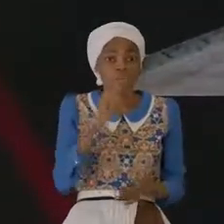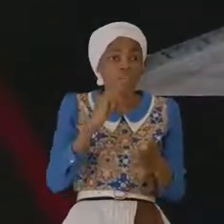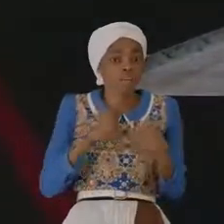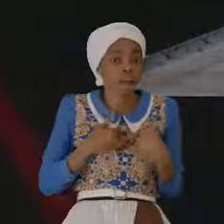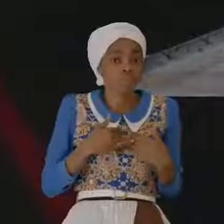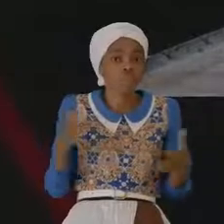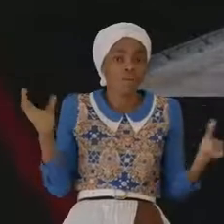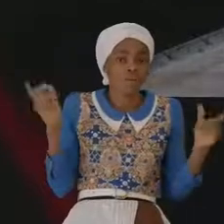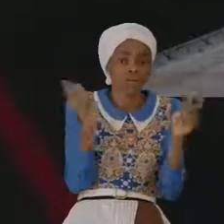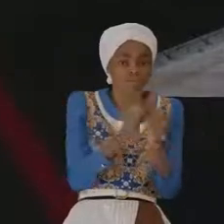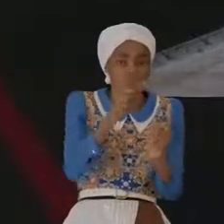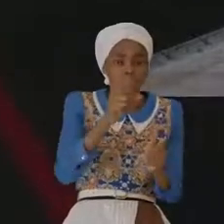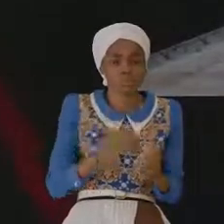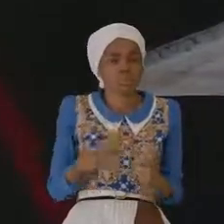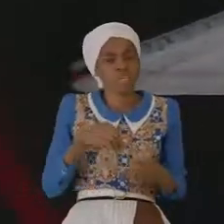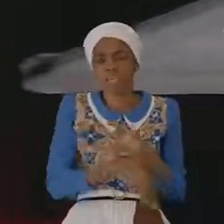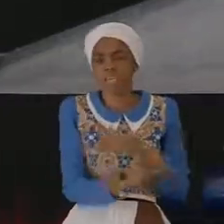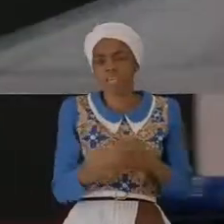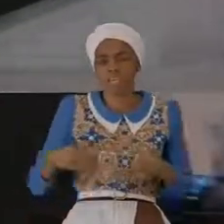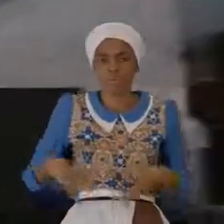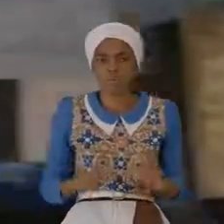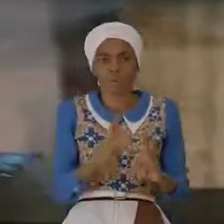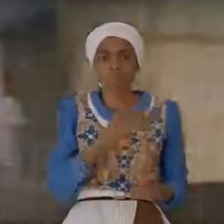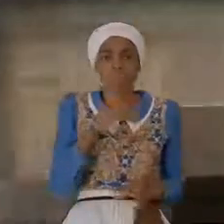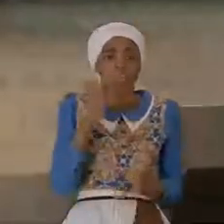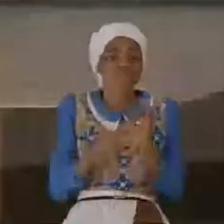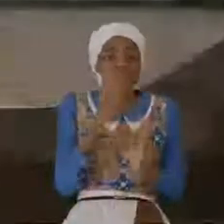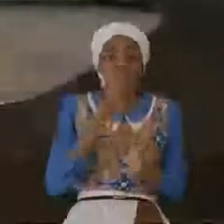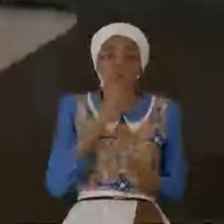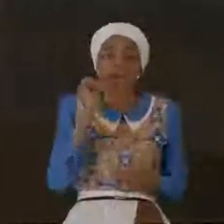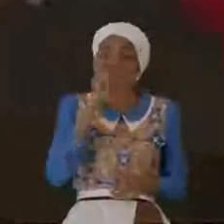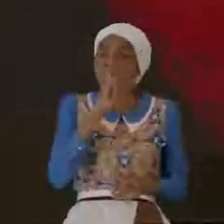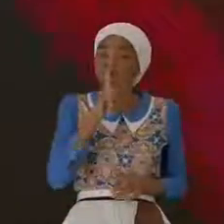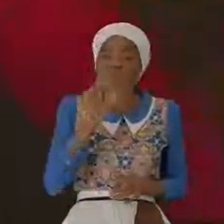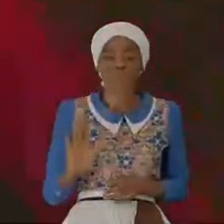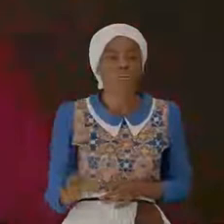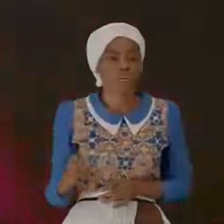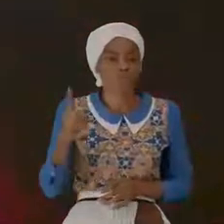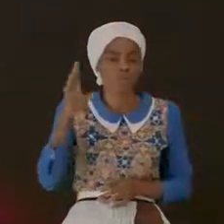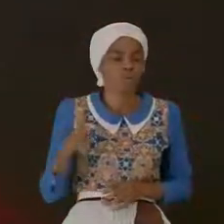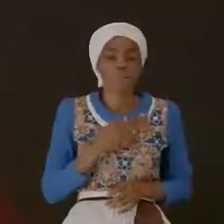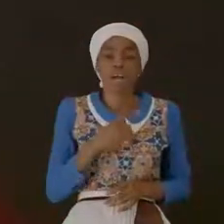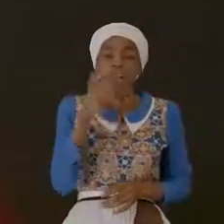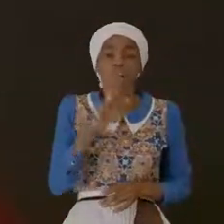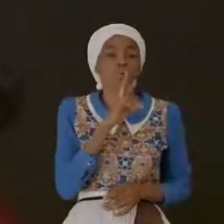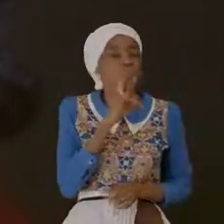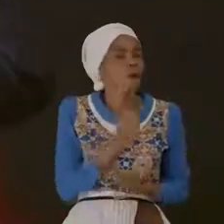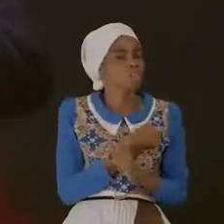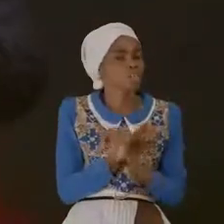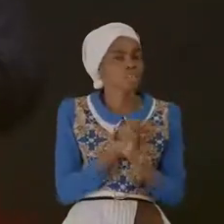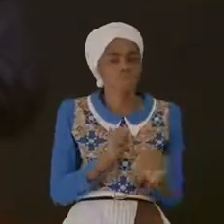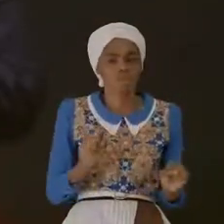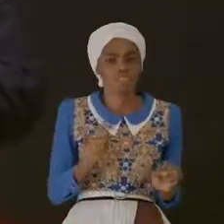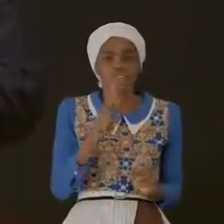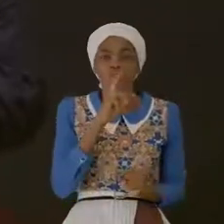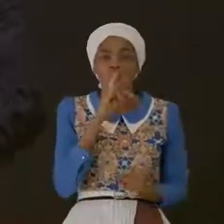ton prochain est tout le monde qui est en contact avec toi. Si tu es un véritable enfant de Dieu et que tu es sauvé,